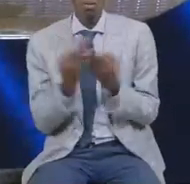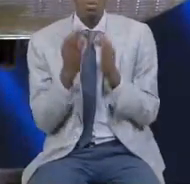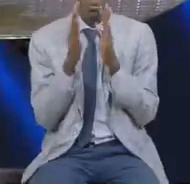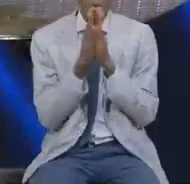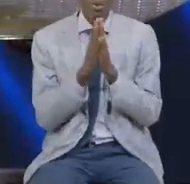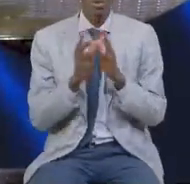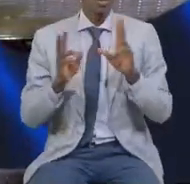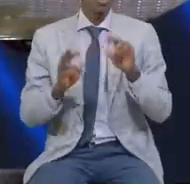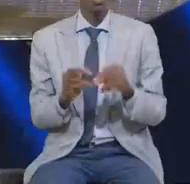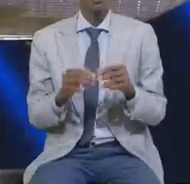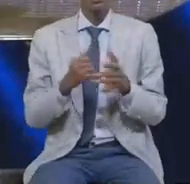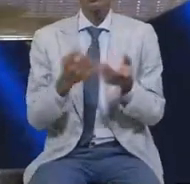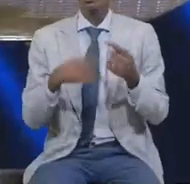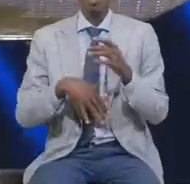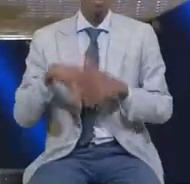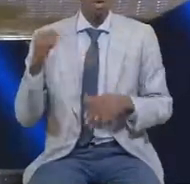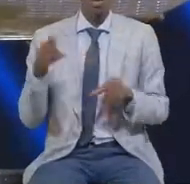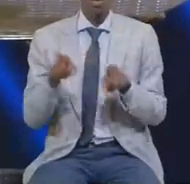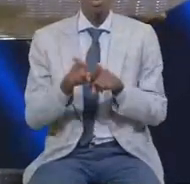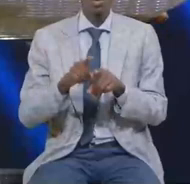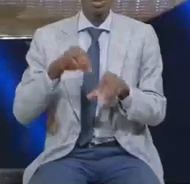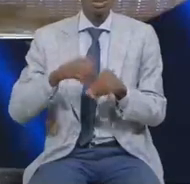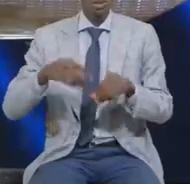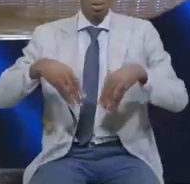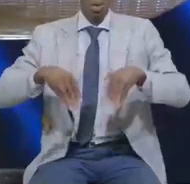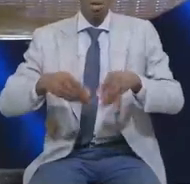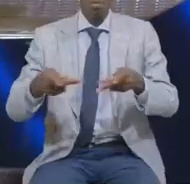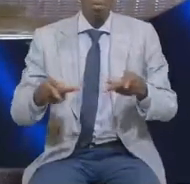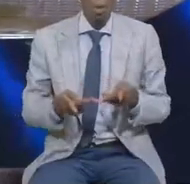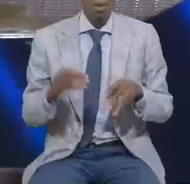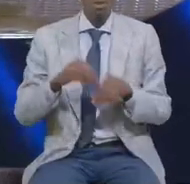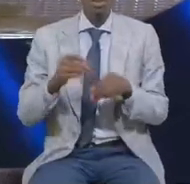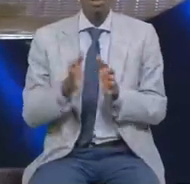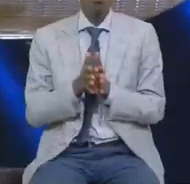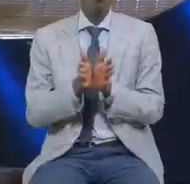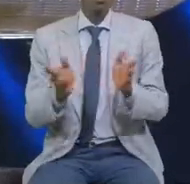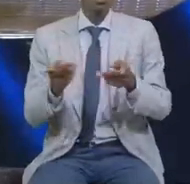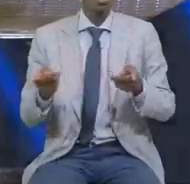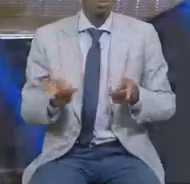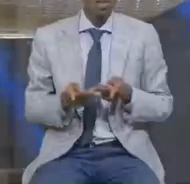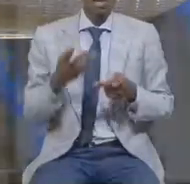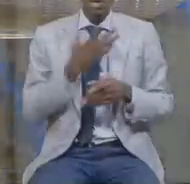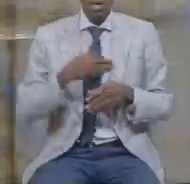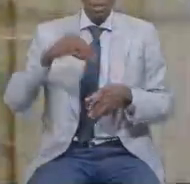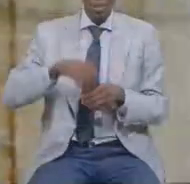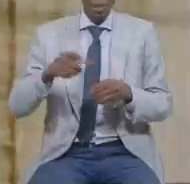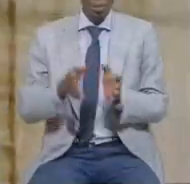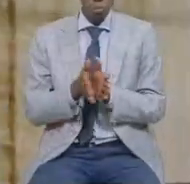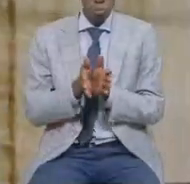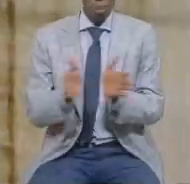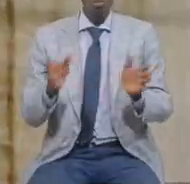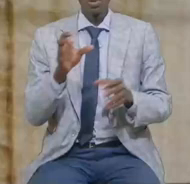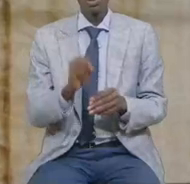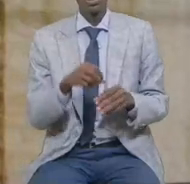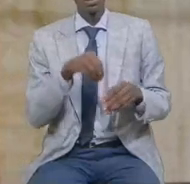sommes consacrés au Seigneur, au lieu public. Alors, lorsque tout le monde est là avec leurs principes et leurs